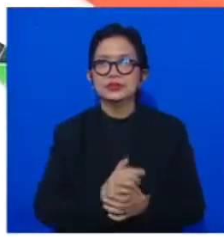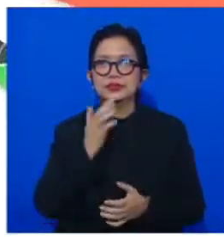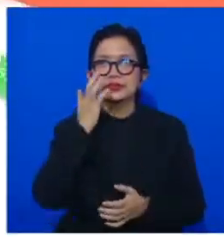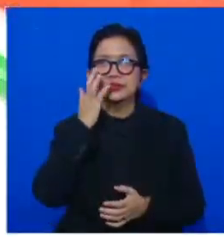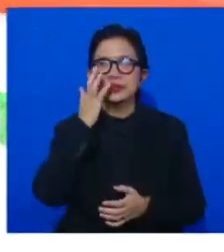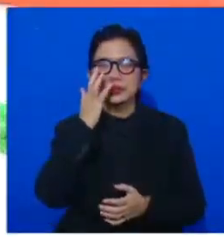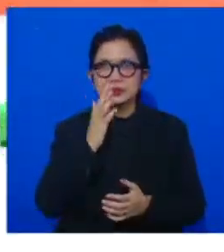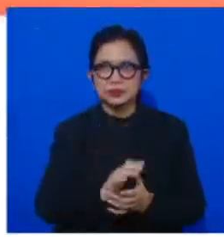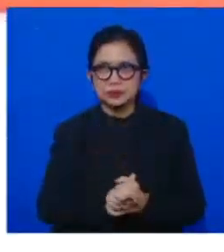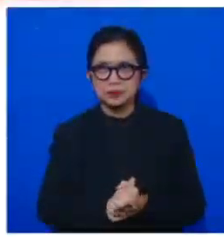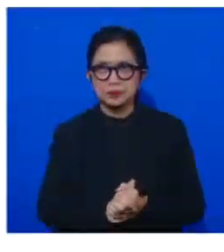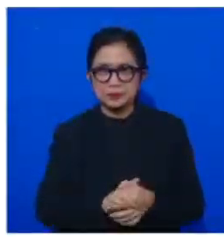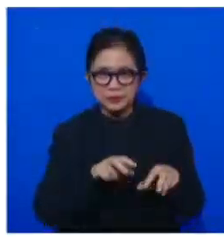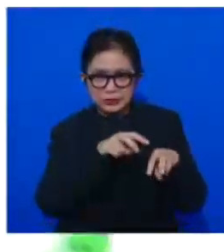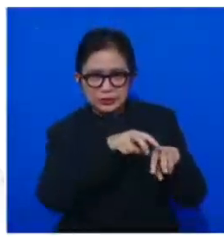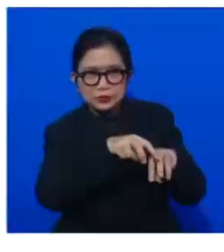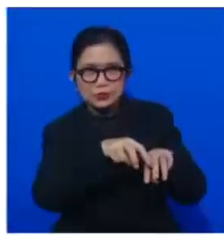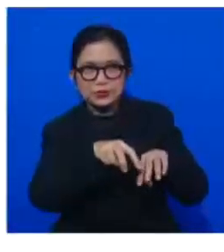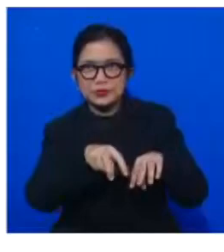Allahu Akbar! Ya!